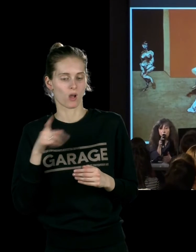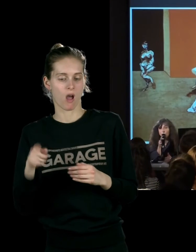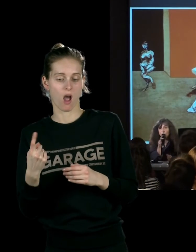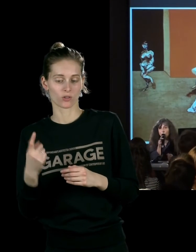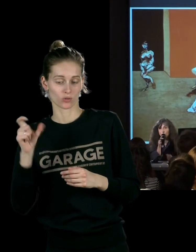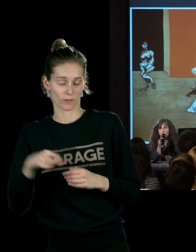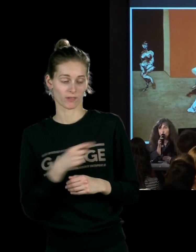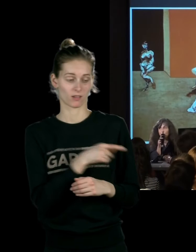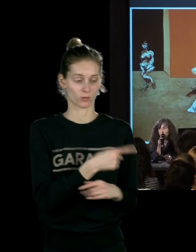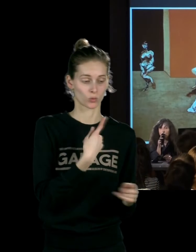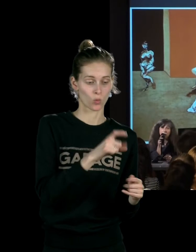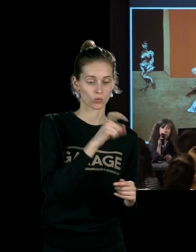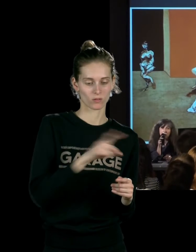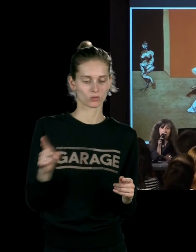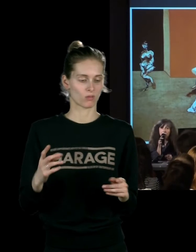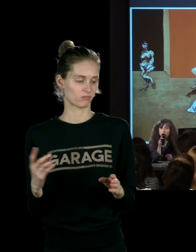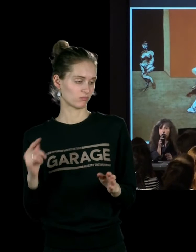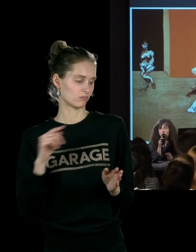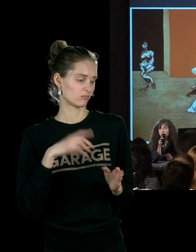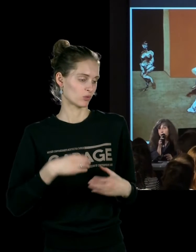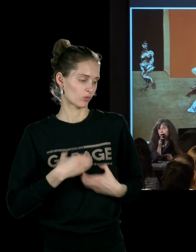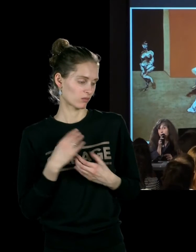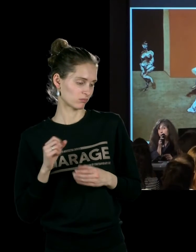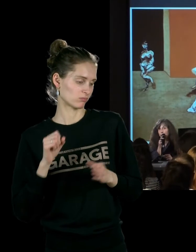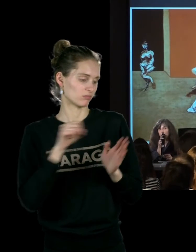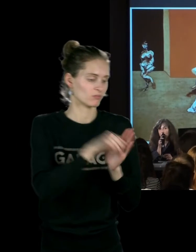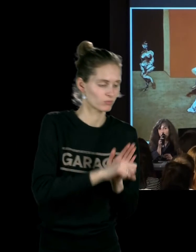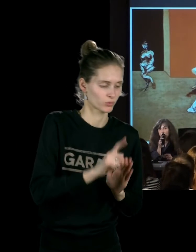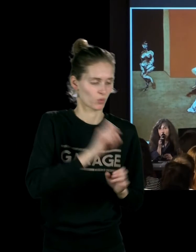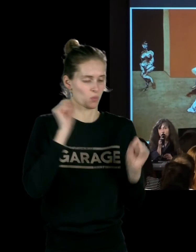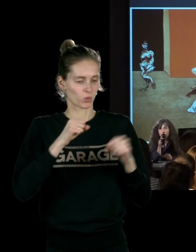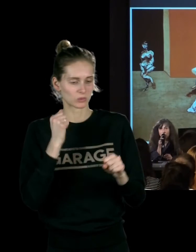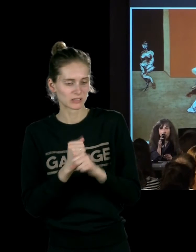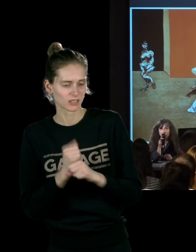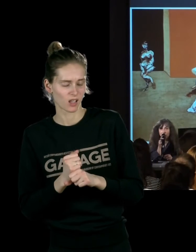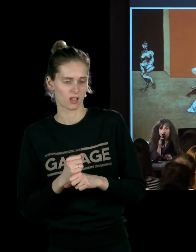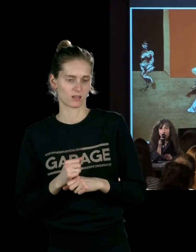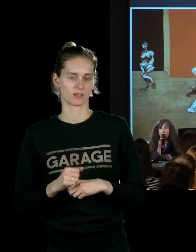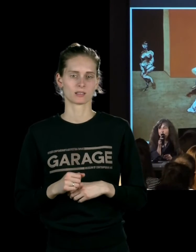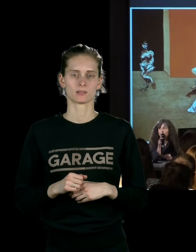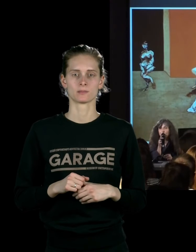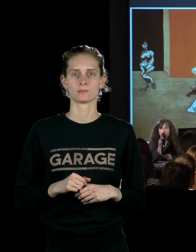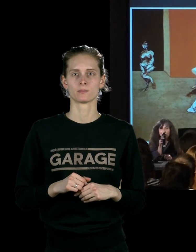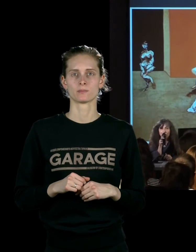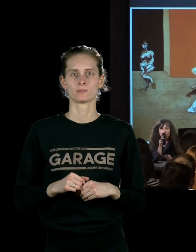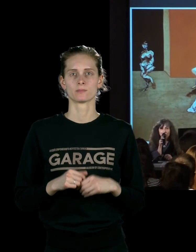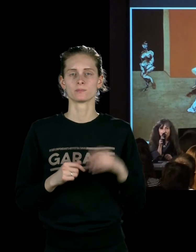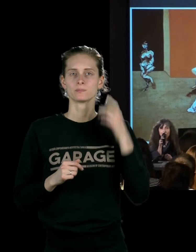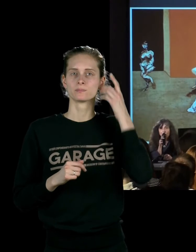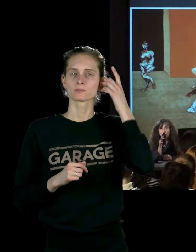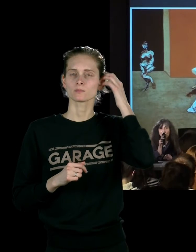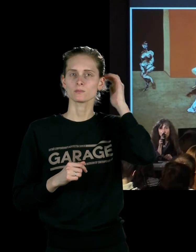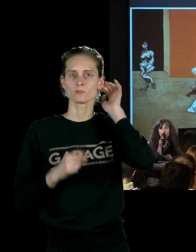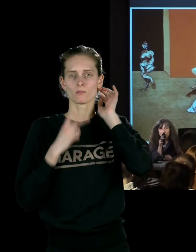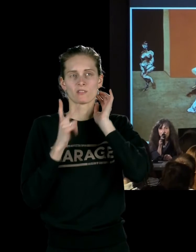все упреки в том, что почему же ваши картины такие страшные, отвечает, что вообще такая страшная жизнь, ничего страшнее, чем то,